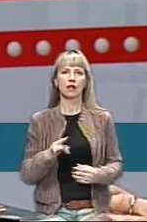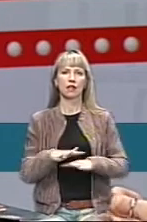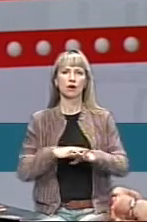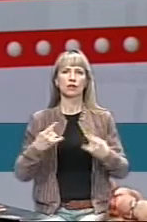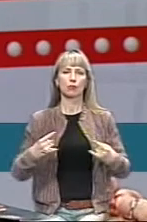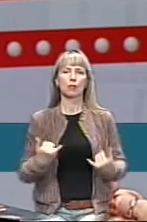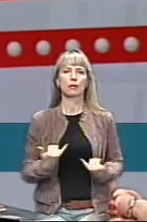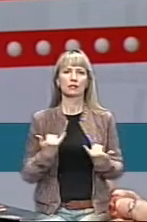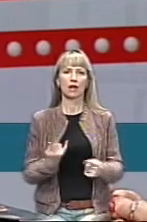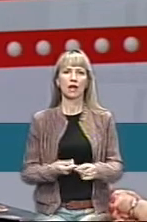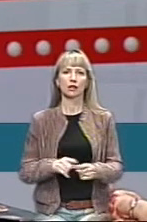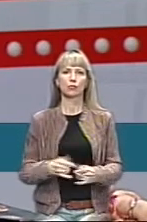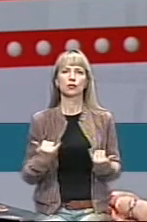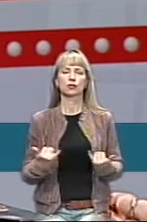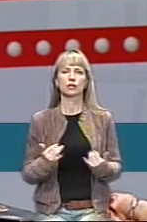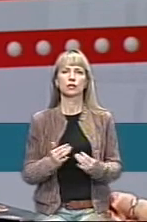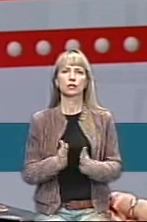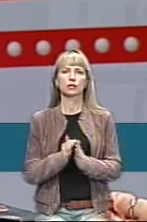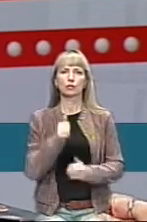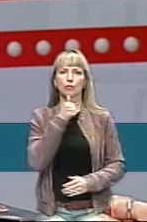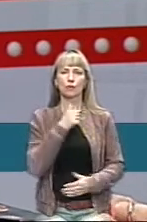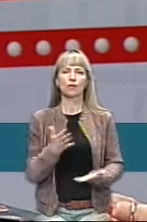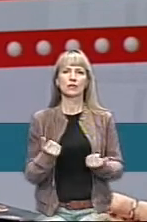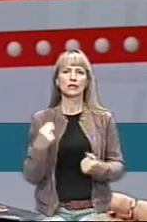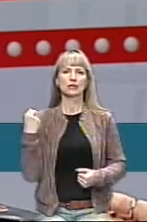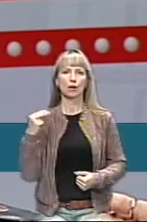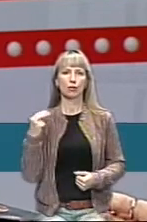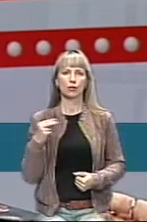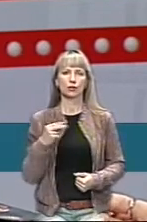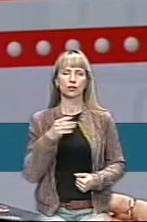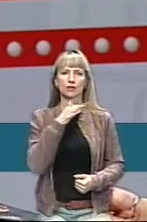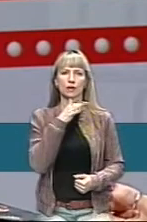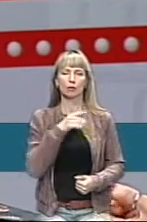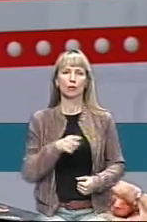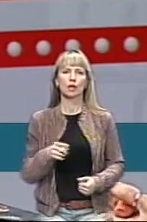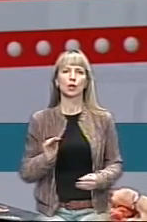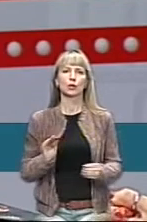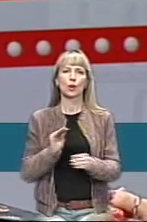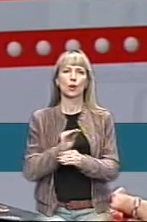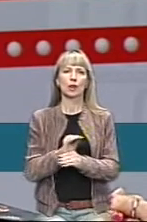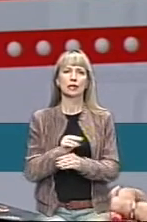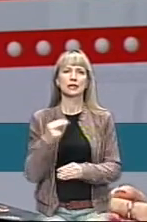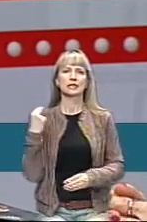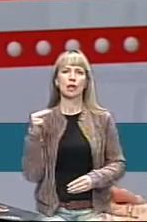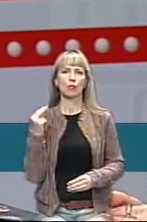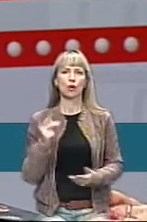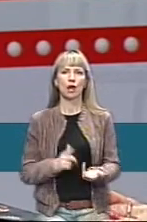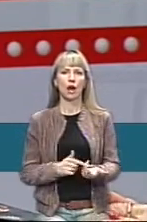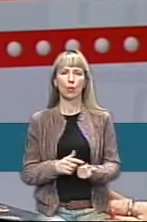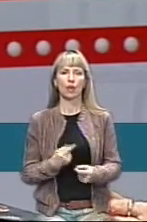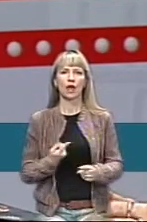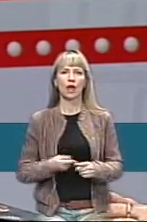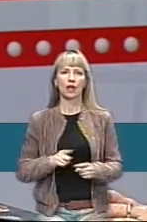ввечері спробуємо взяти запорізьку ноту, додати такий запорізький рахунок цьому